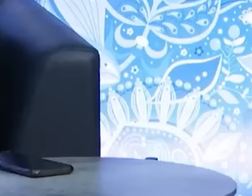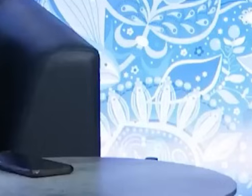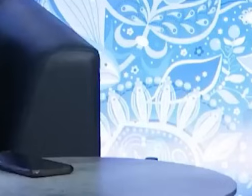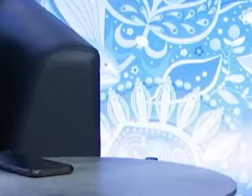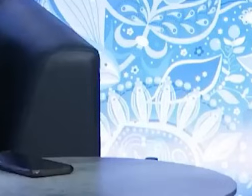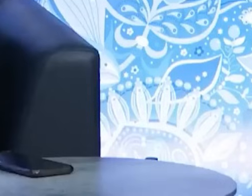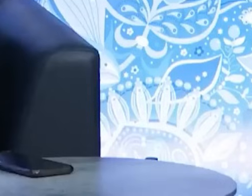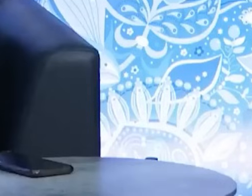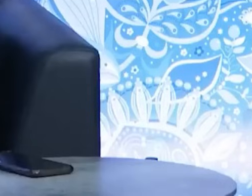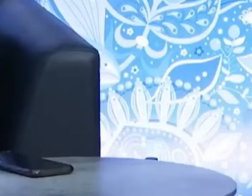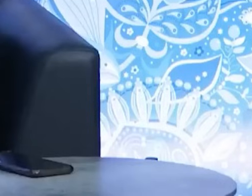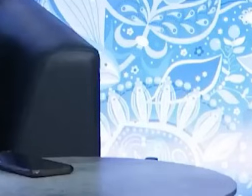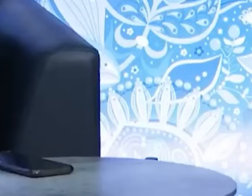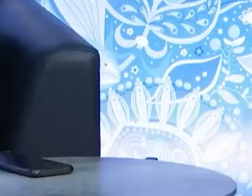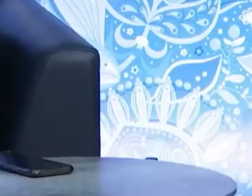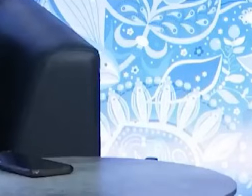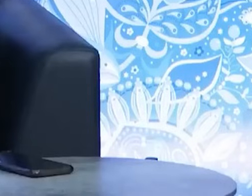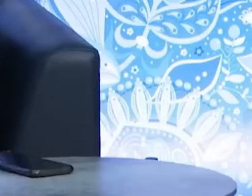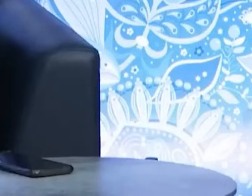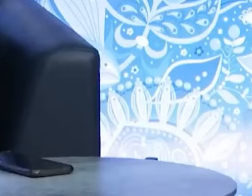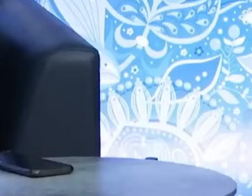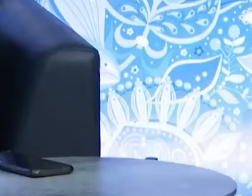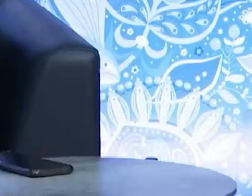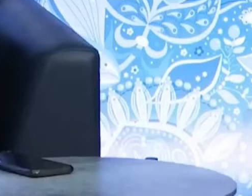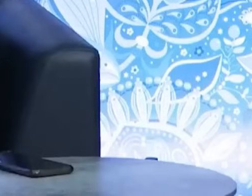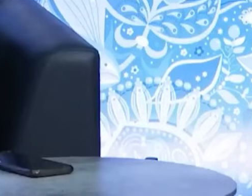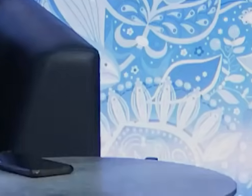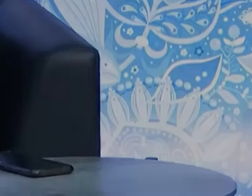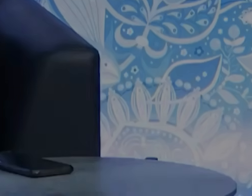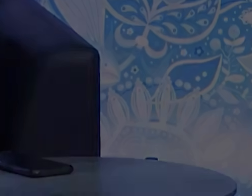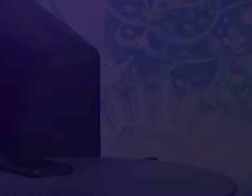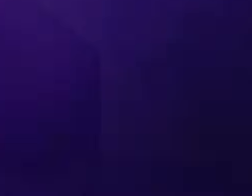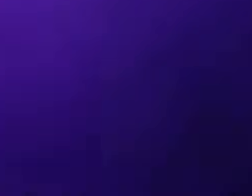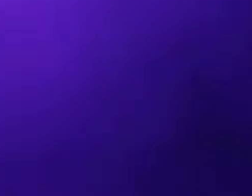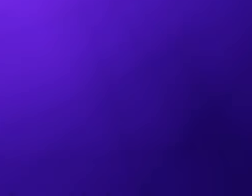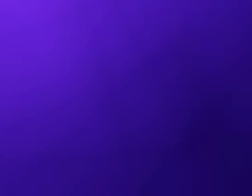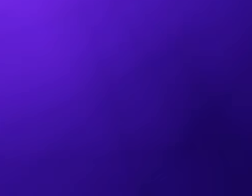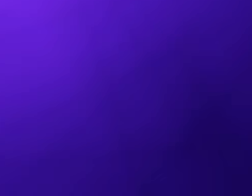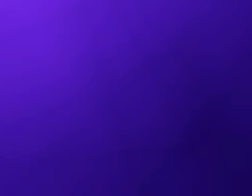tersebut. Tetapi dalam masa yang sama sebenarnya dia memerlukan sistem sokongan itulah. Support.